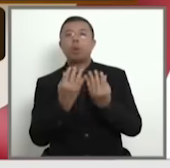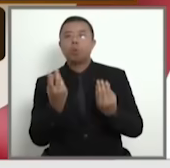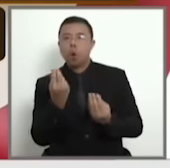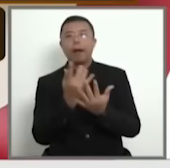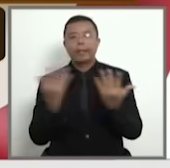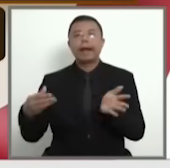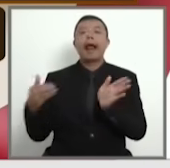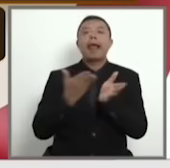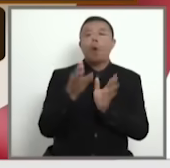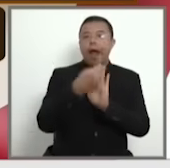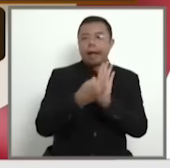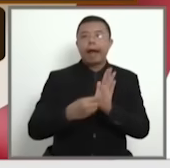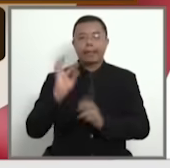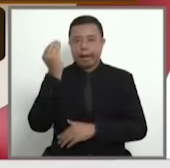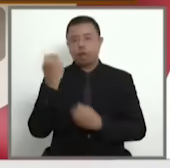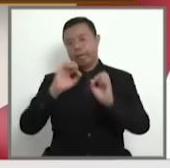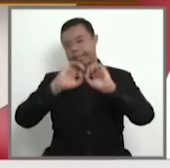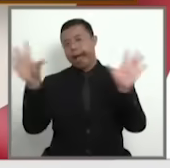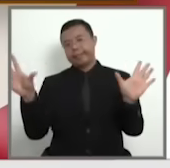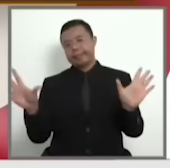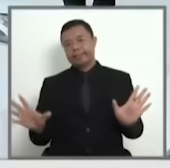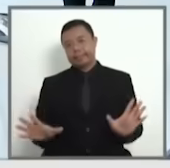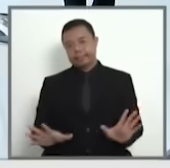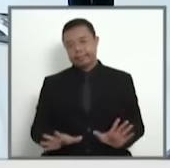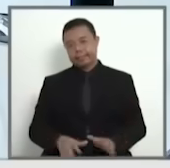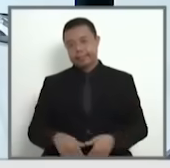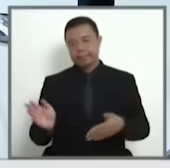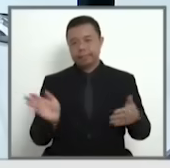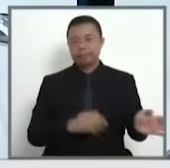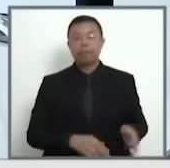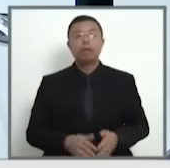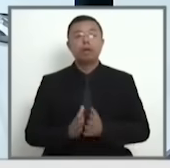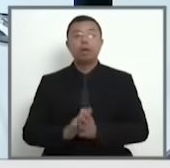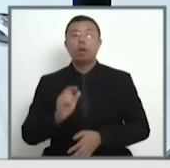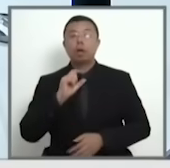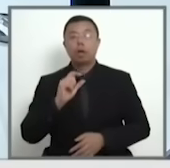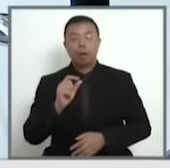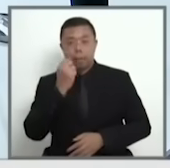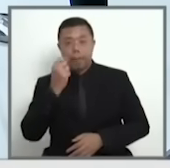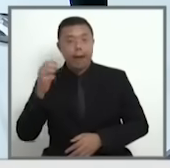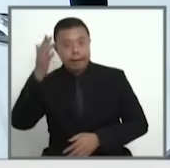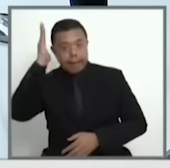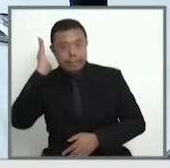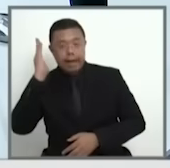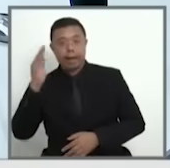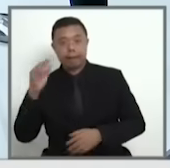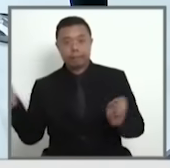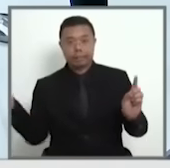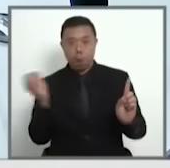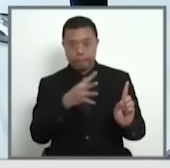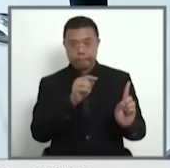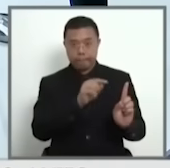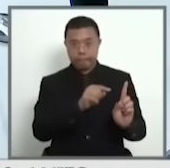APBD DKI Jakarta jelas posisinya Selanjutnya kami mohon kepada calon presiden3 bapak ganjarowo menanggapi jawaban